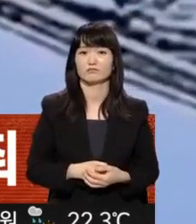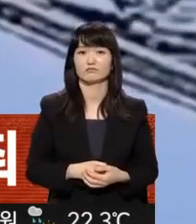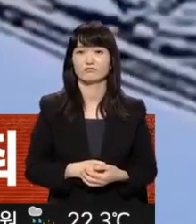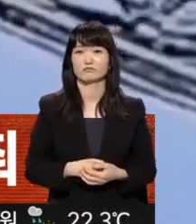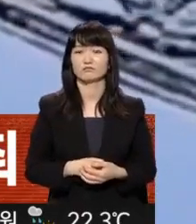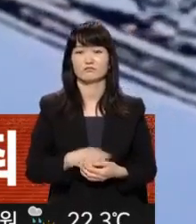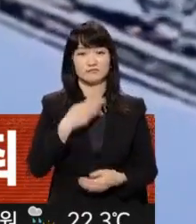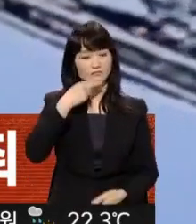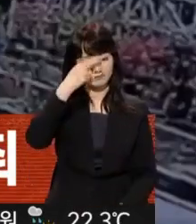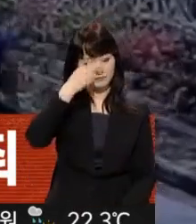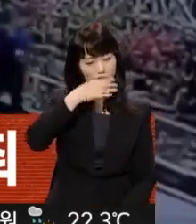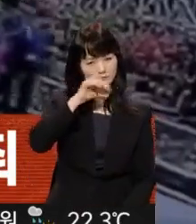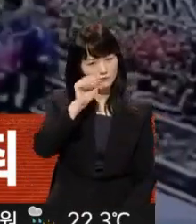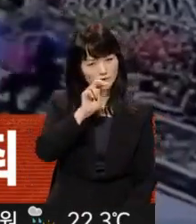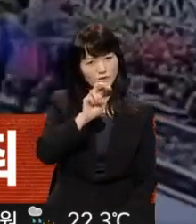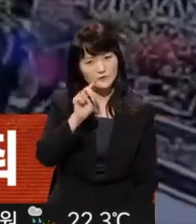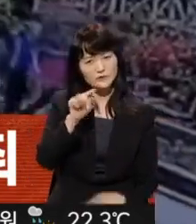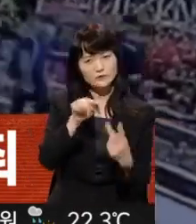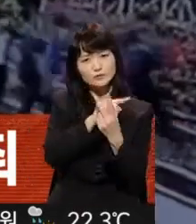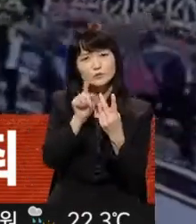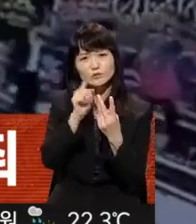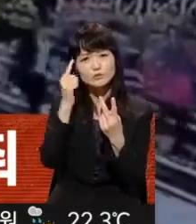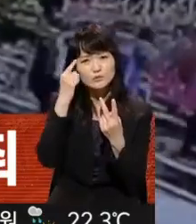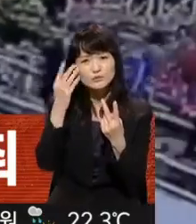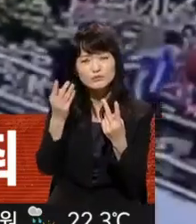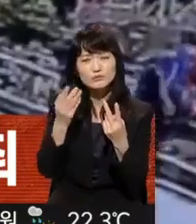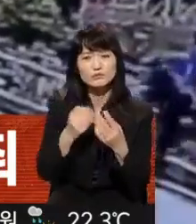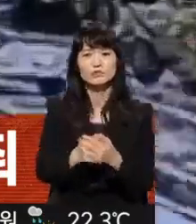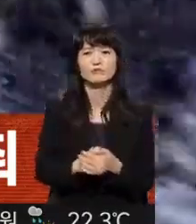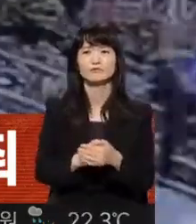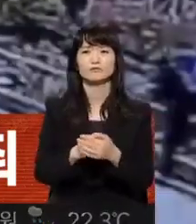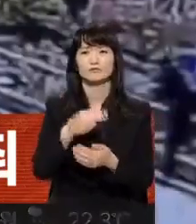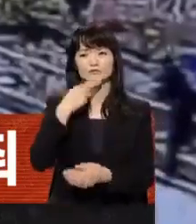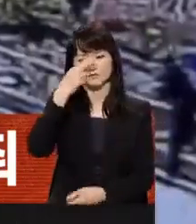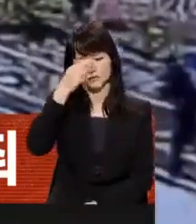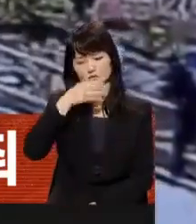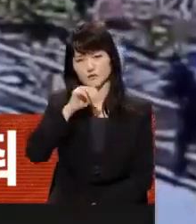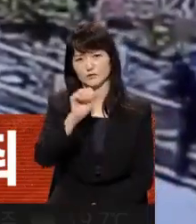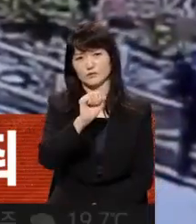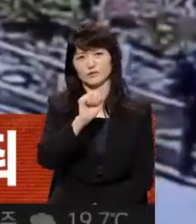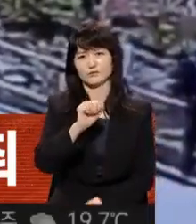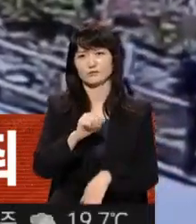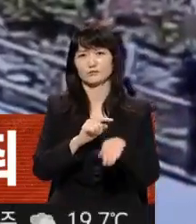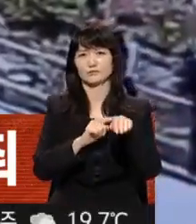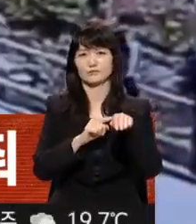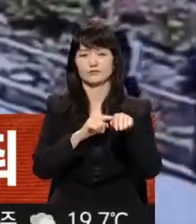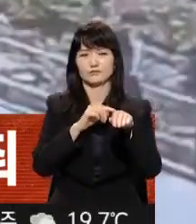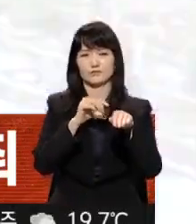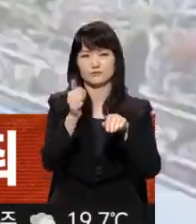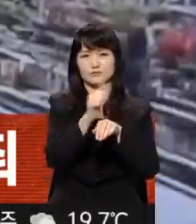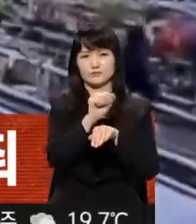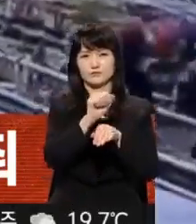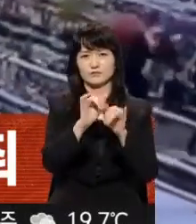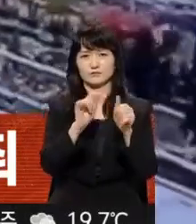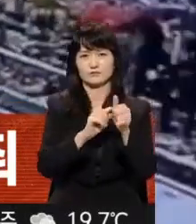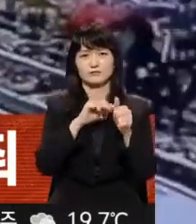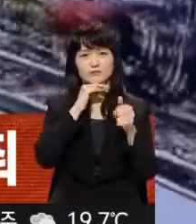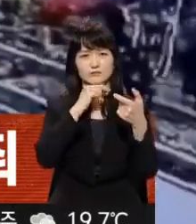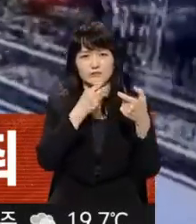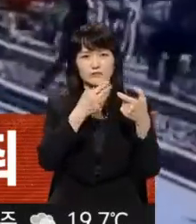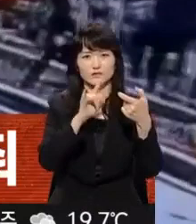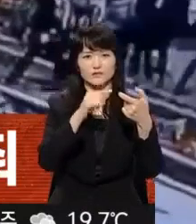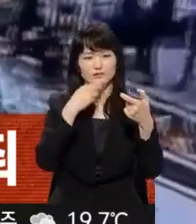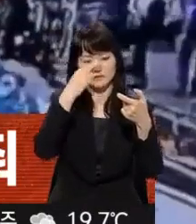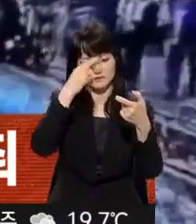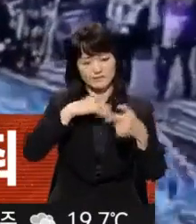도대체 음주 혹은 마약, 뭐예요 도대체? 네, 역시나 음주운전이었습니다. 차량 운전자는 60대 남성이었고요. 아주 심각한